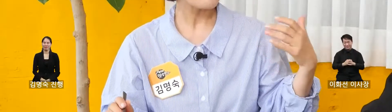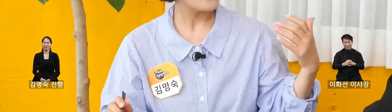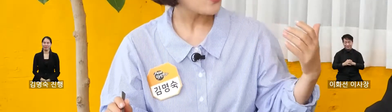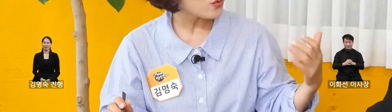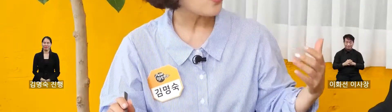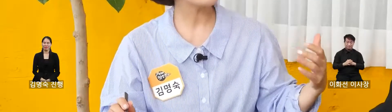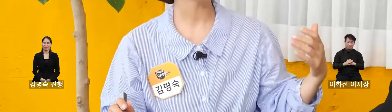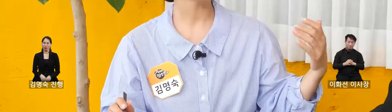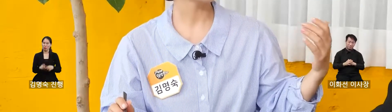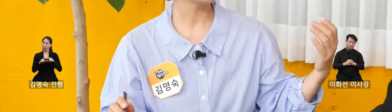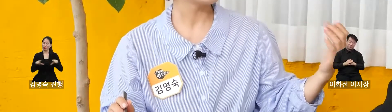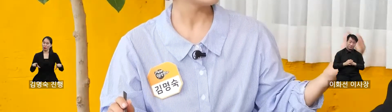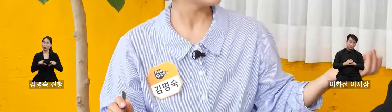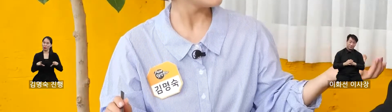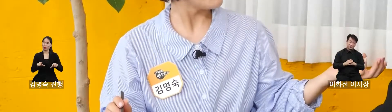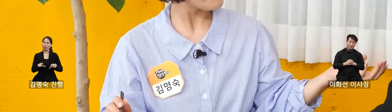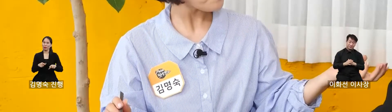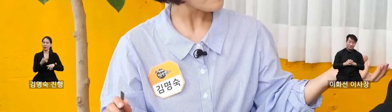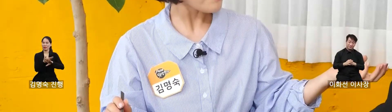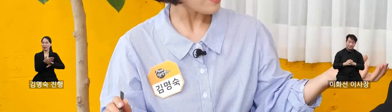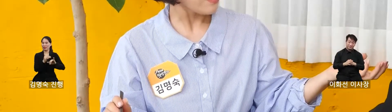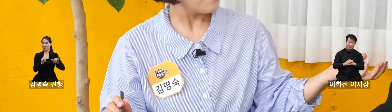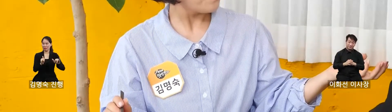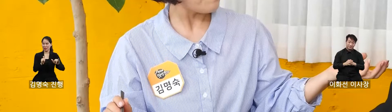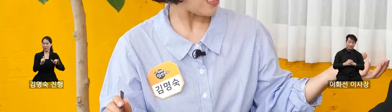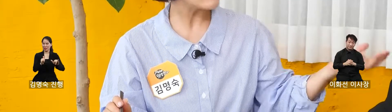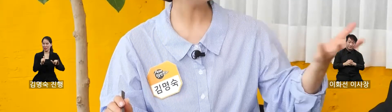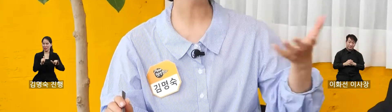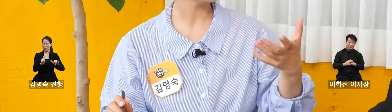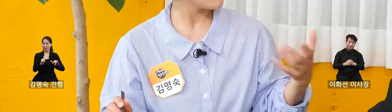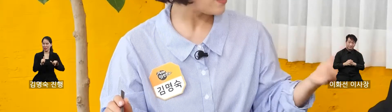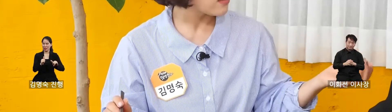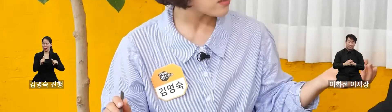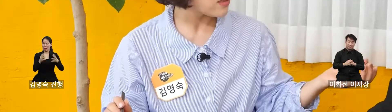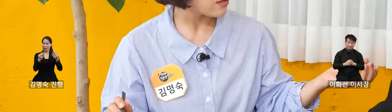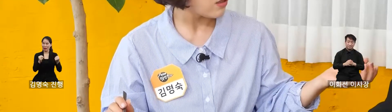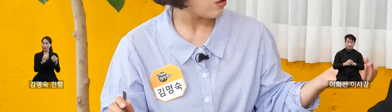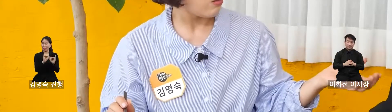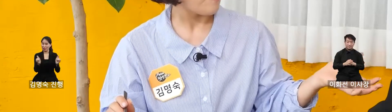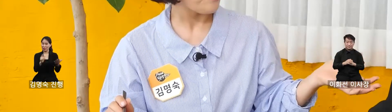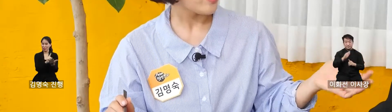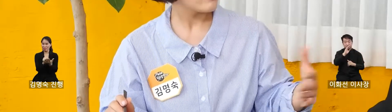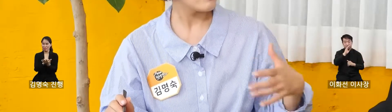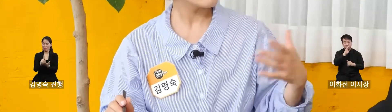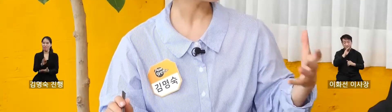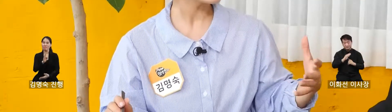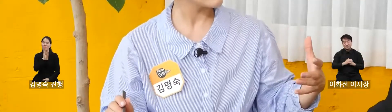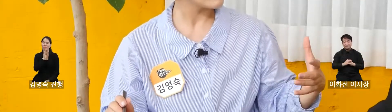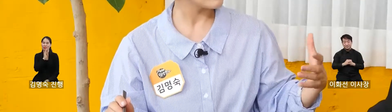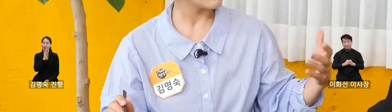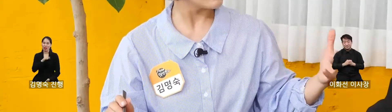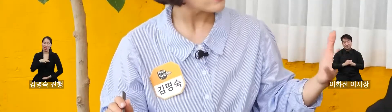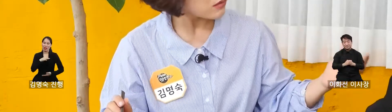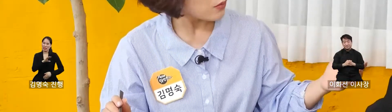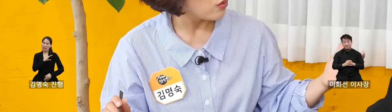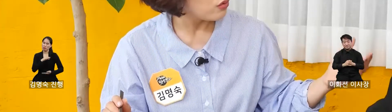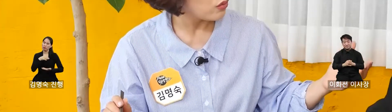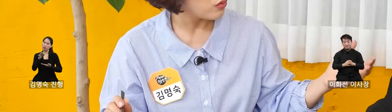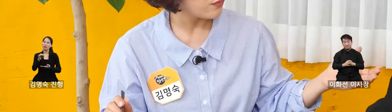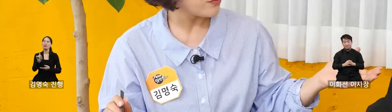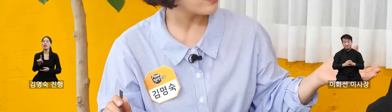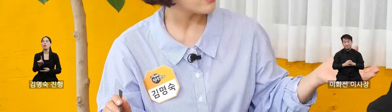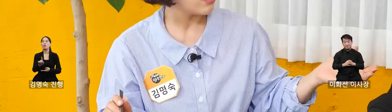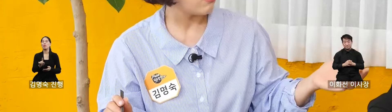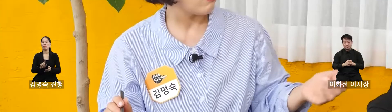그러니까 보통 우리 네. 많은 분들을 만나시잖아요. 네. 근데 호칭을